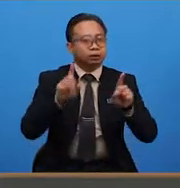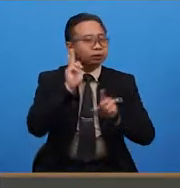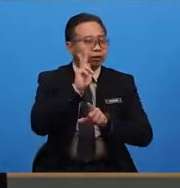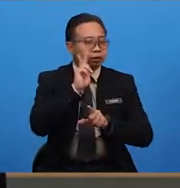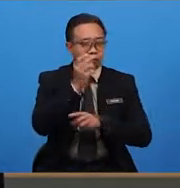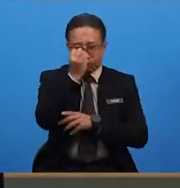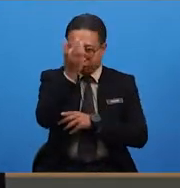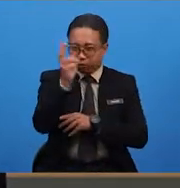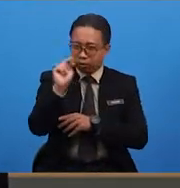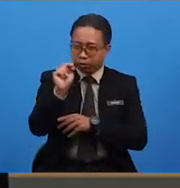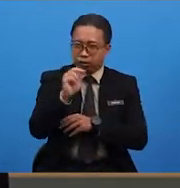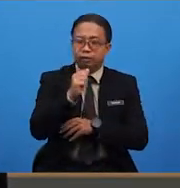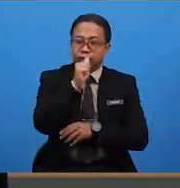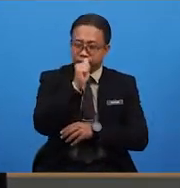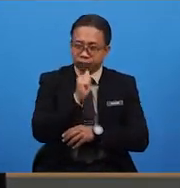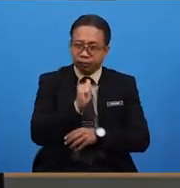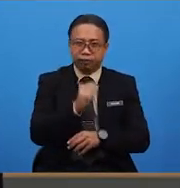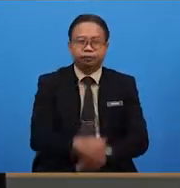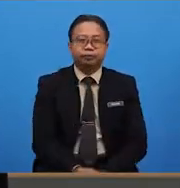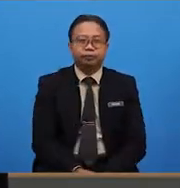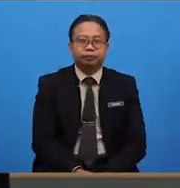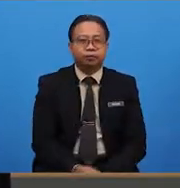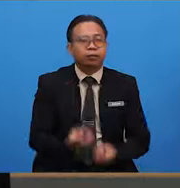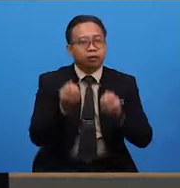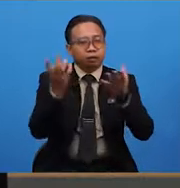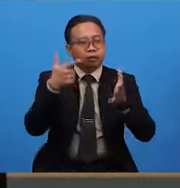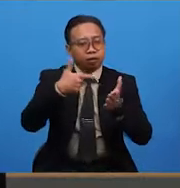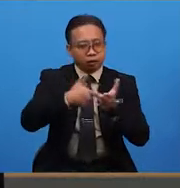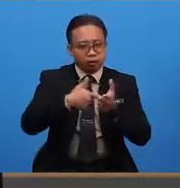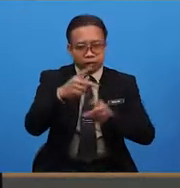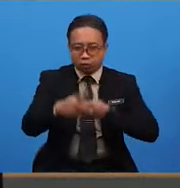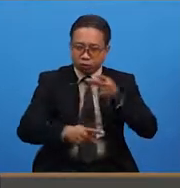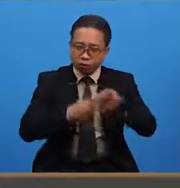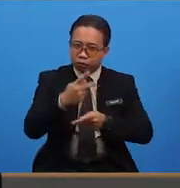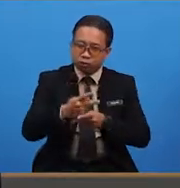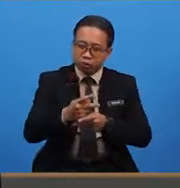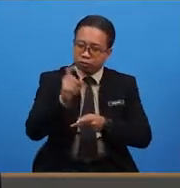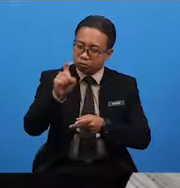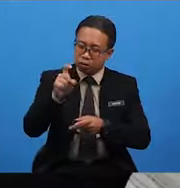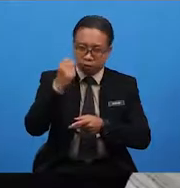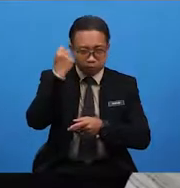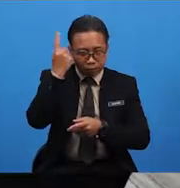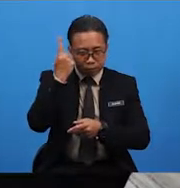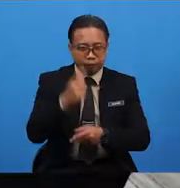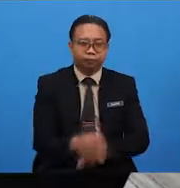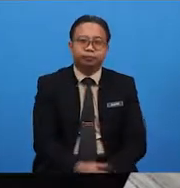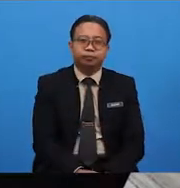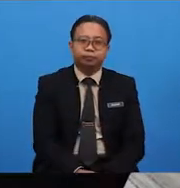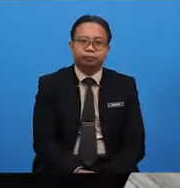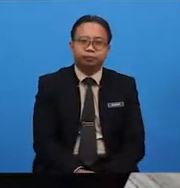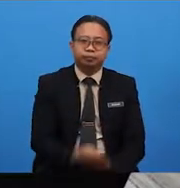Akan Terangkan kemudian sabar banyak lagi proses ilustrasi yang dicapainya faham bye